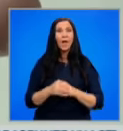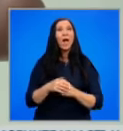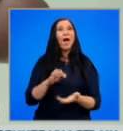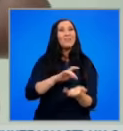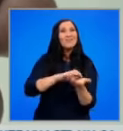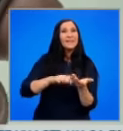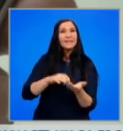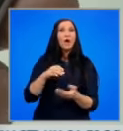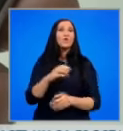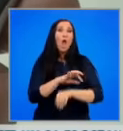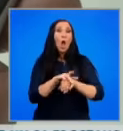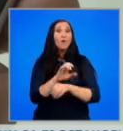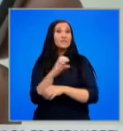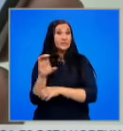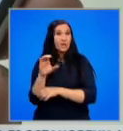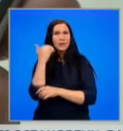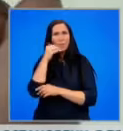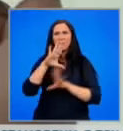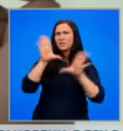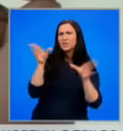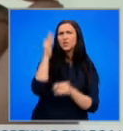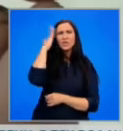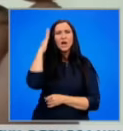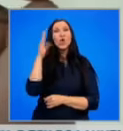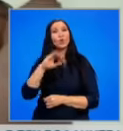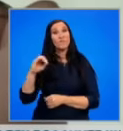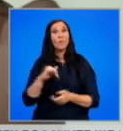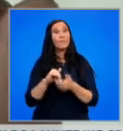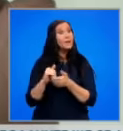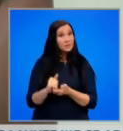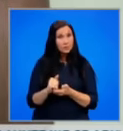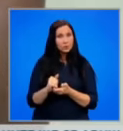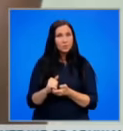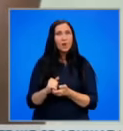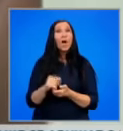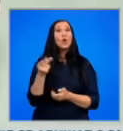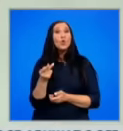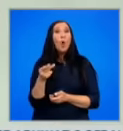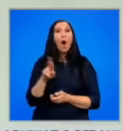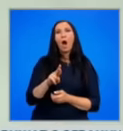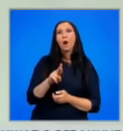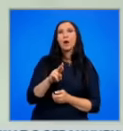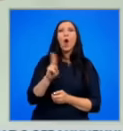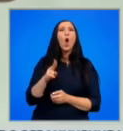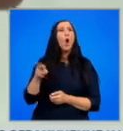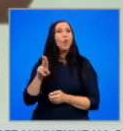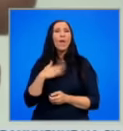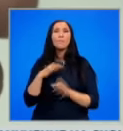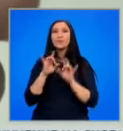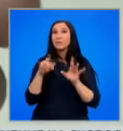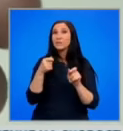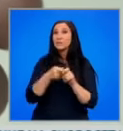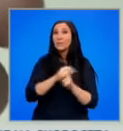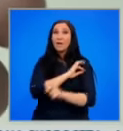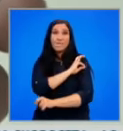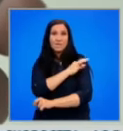Дигиталните COVID сертификати се използват във всички страни от Европейския съюз. QR-кодовете им съдържат информация за